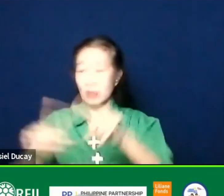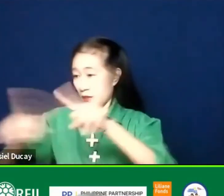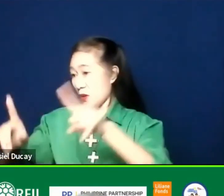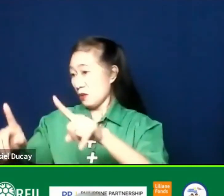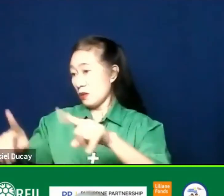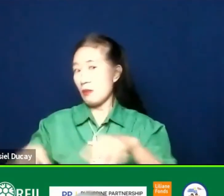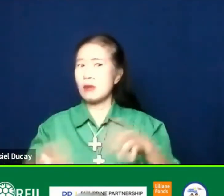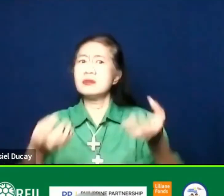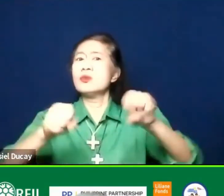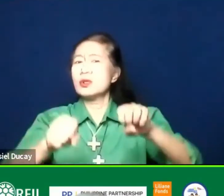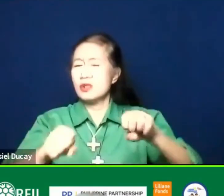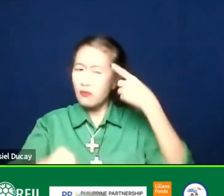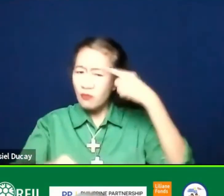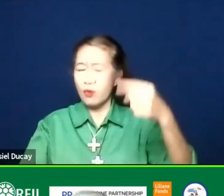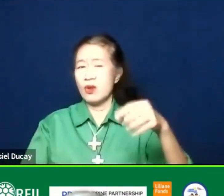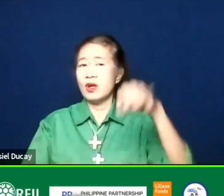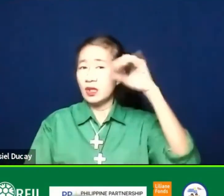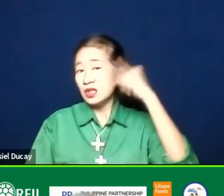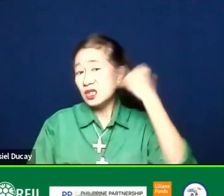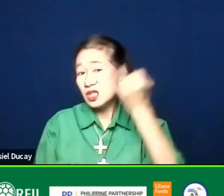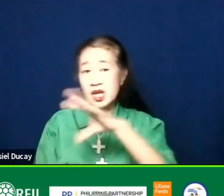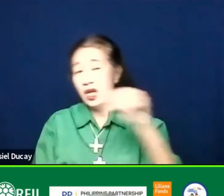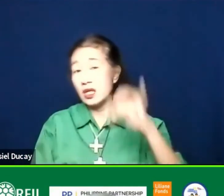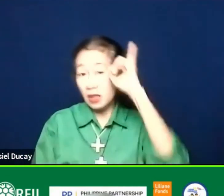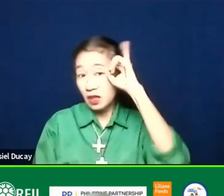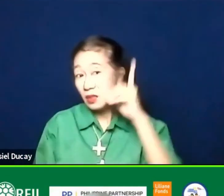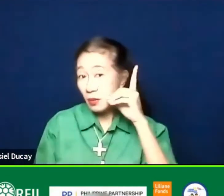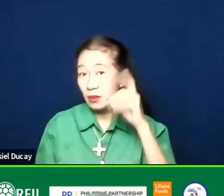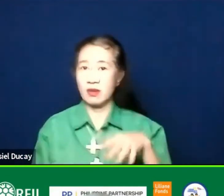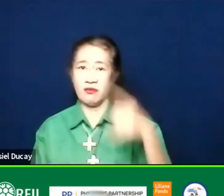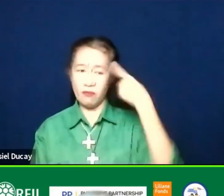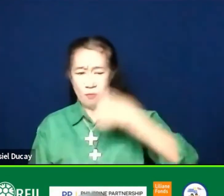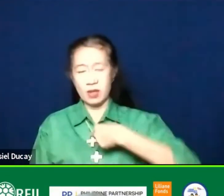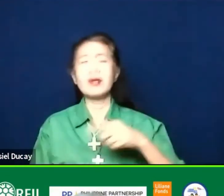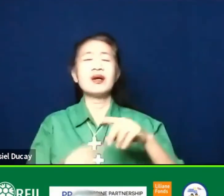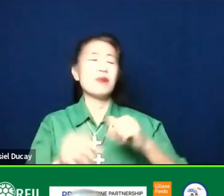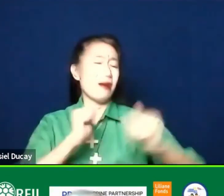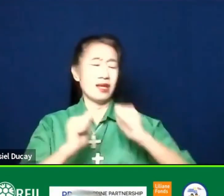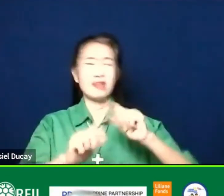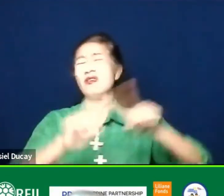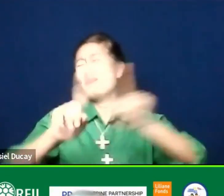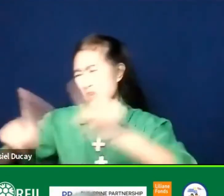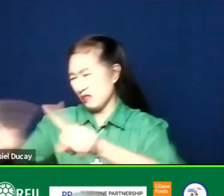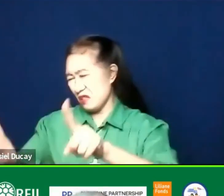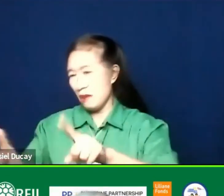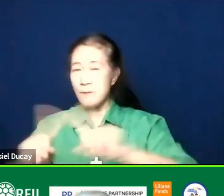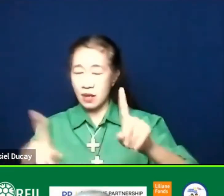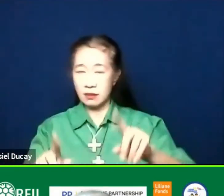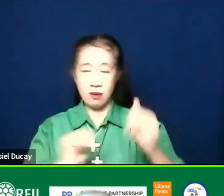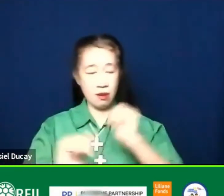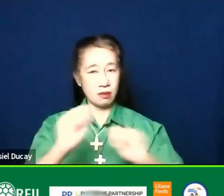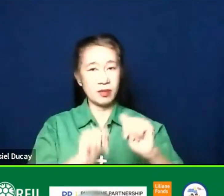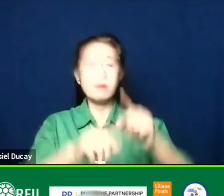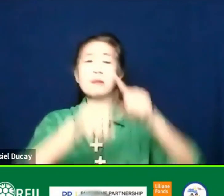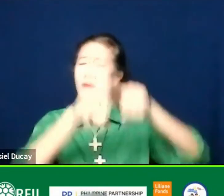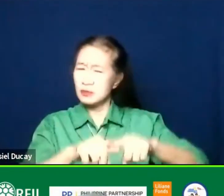at sa akin. Okay? So we react differently pero we react at according